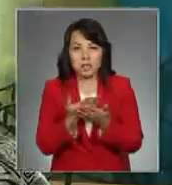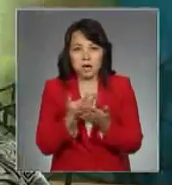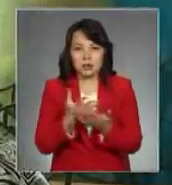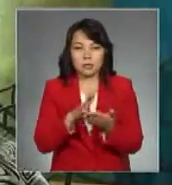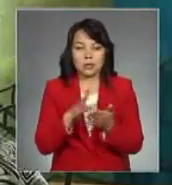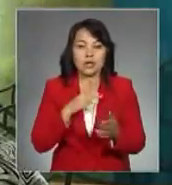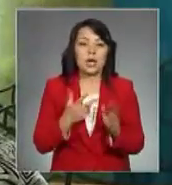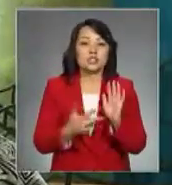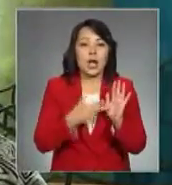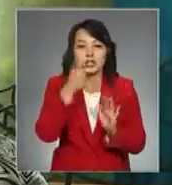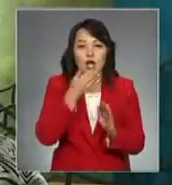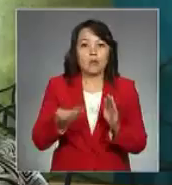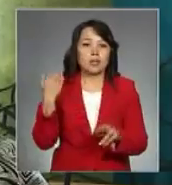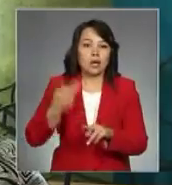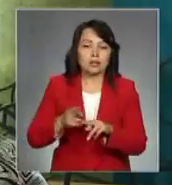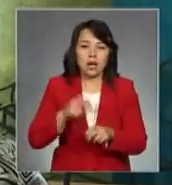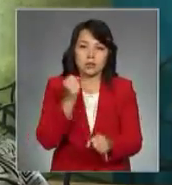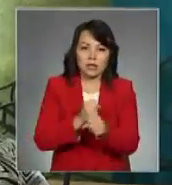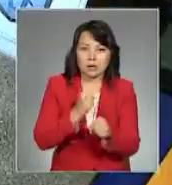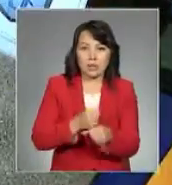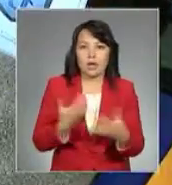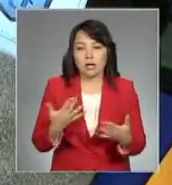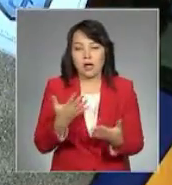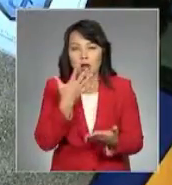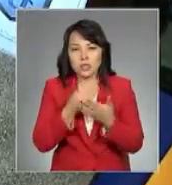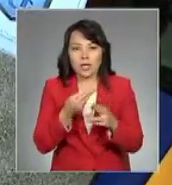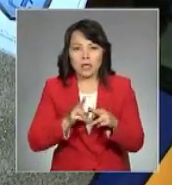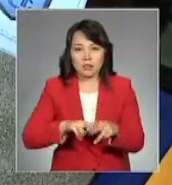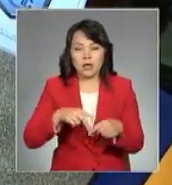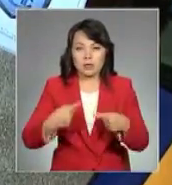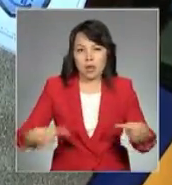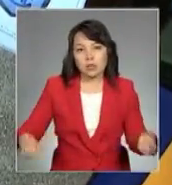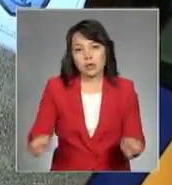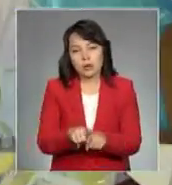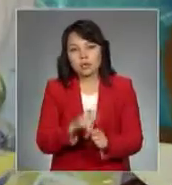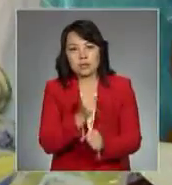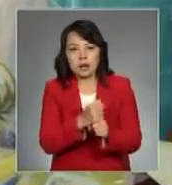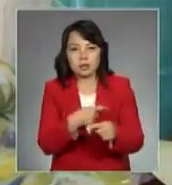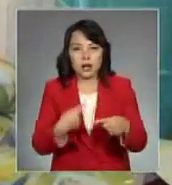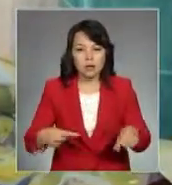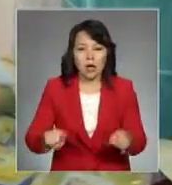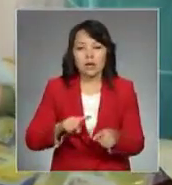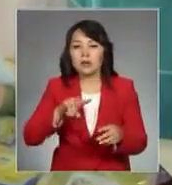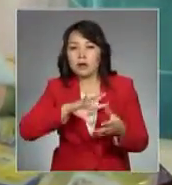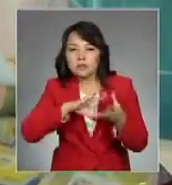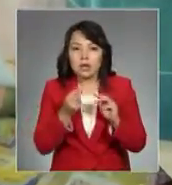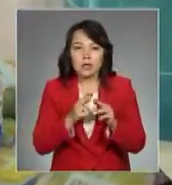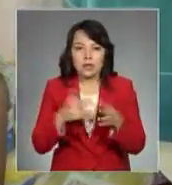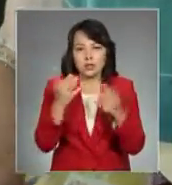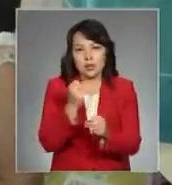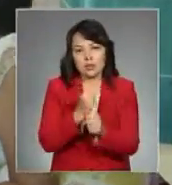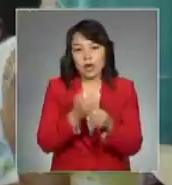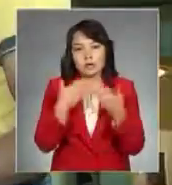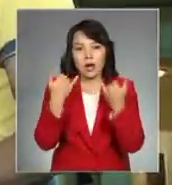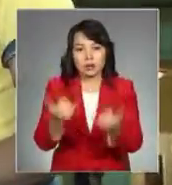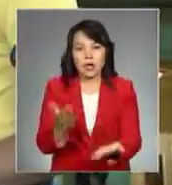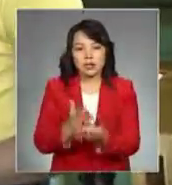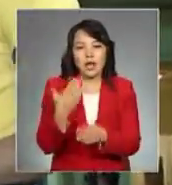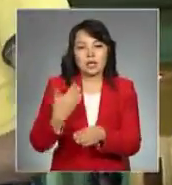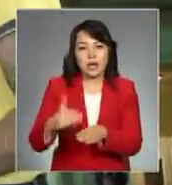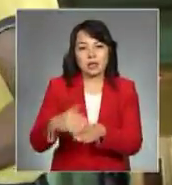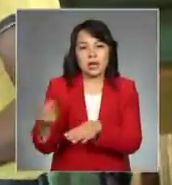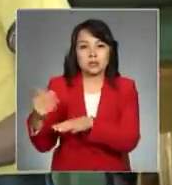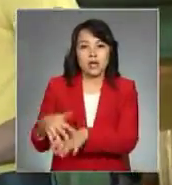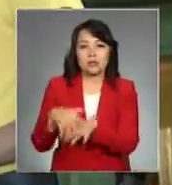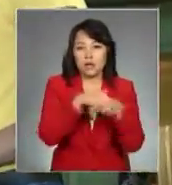ат әбіздерін жасаумен айналысады. Ертұрман таға шегенен де түр-түрін жасайды. Шебер былтыр мемлекеттен жеңілдетілген несие алып